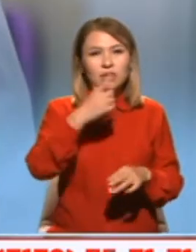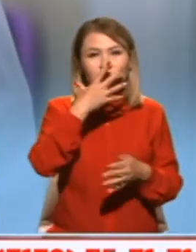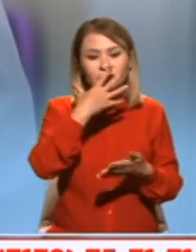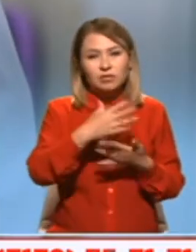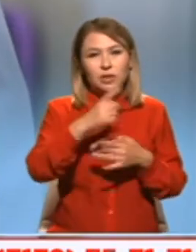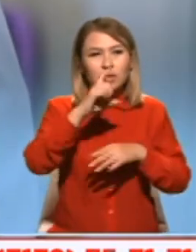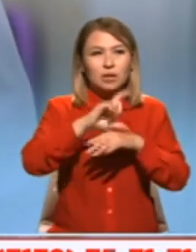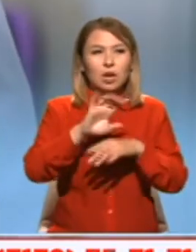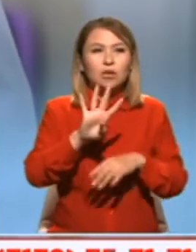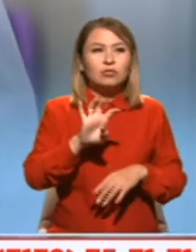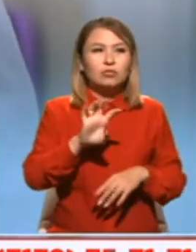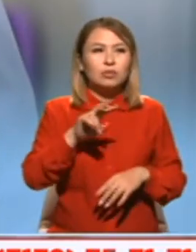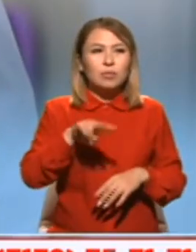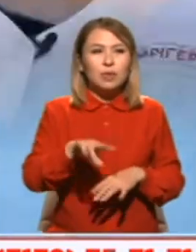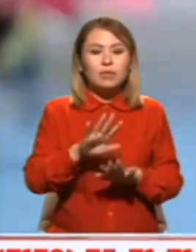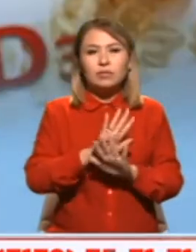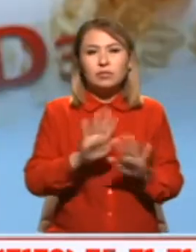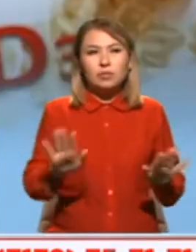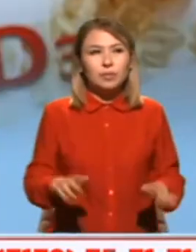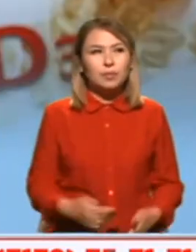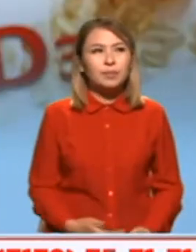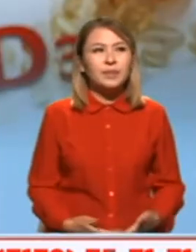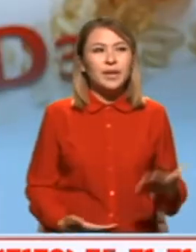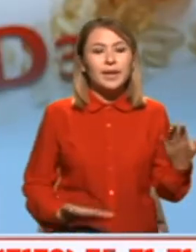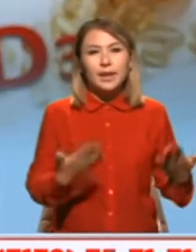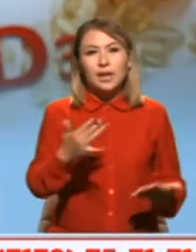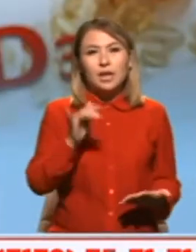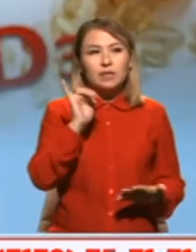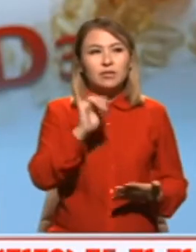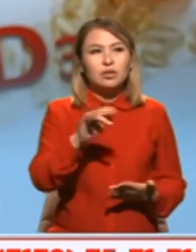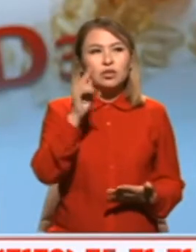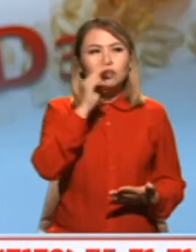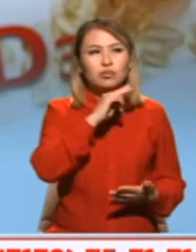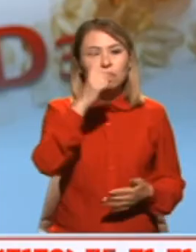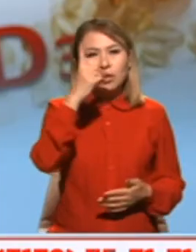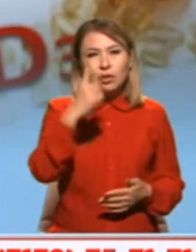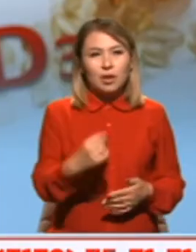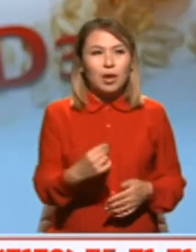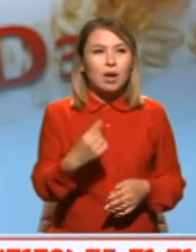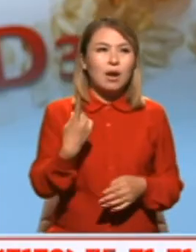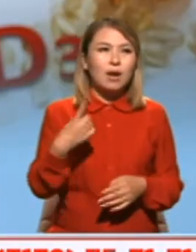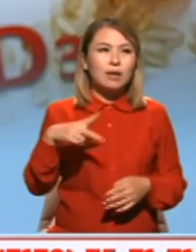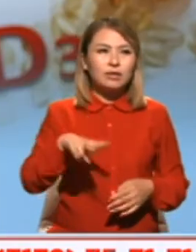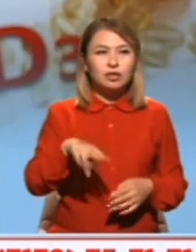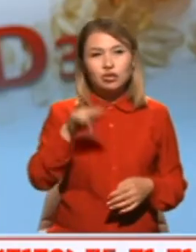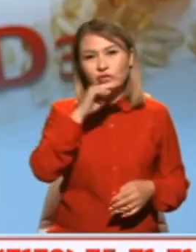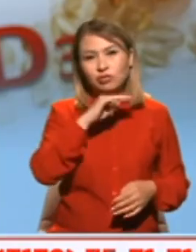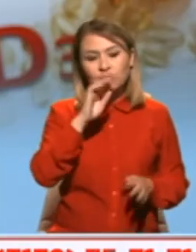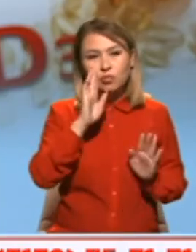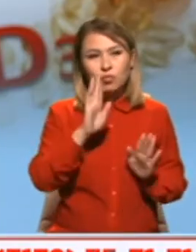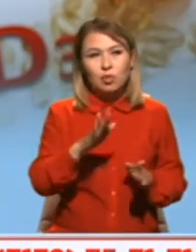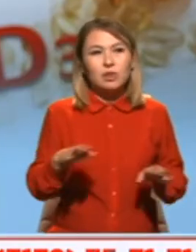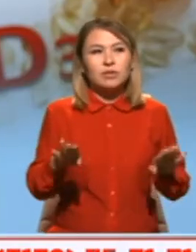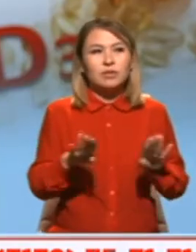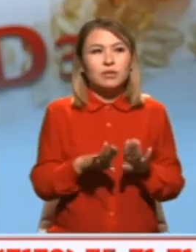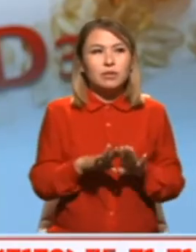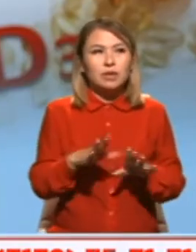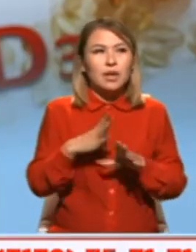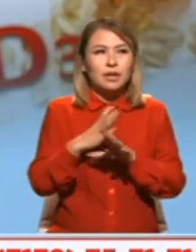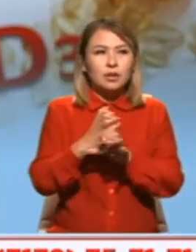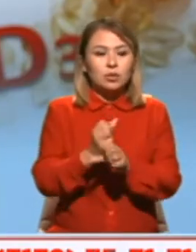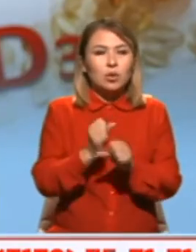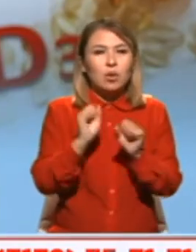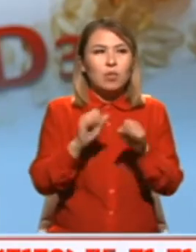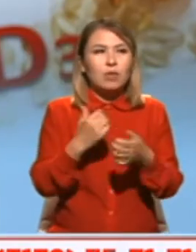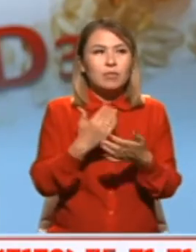мөлшерінде 400 мл-ден ішуге болады. Егер сіз шай ұғымар, яғни күніне 1 литр шай ішетін болсаңыз, онда оның мөлшерін былай азайтуға